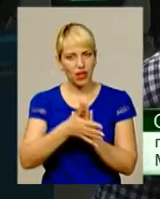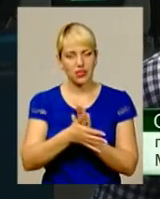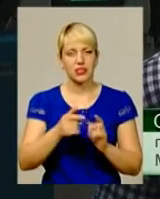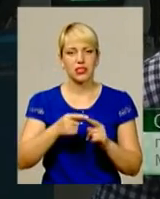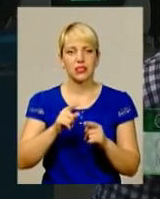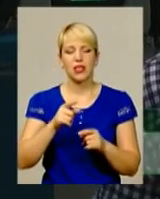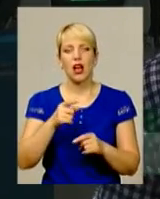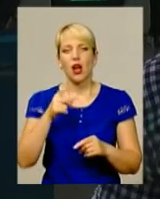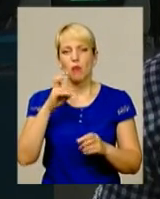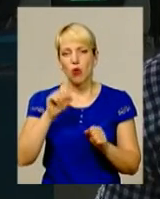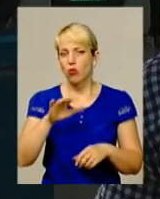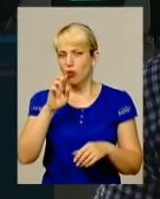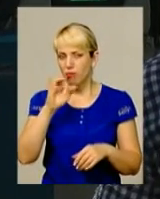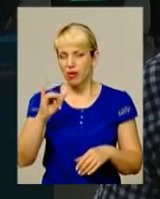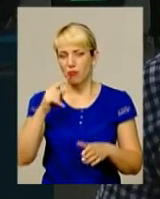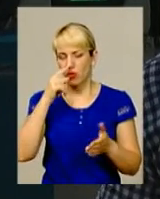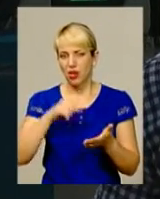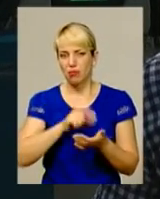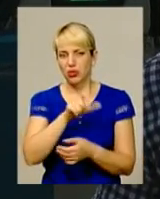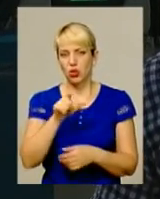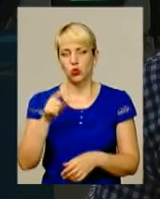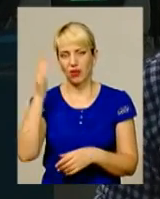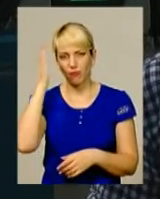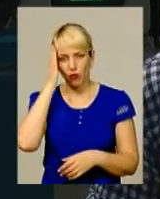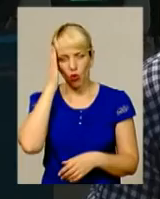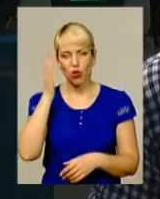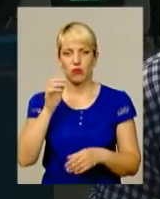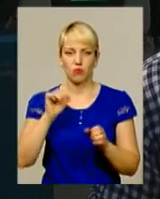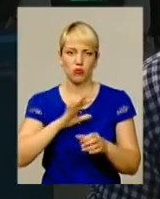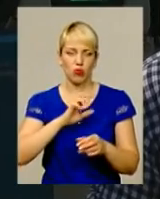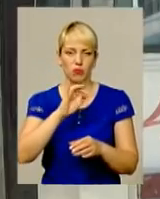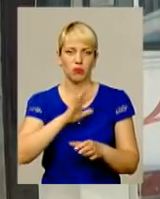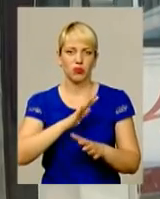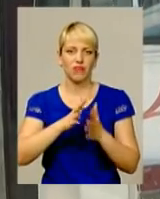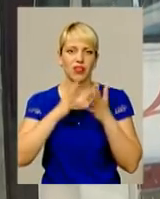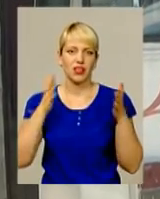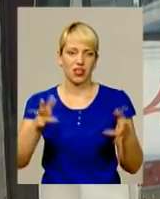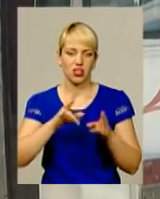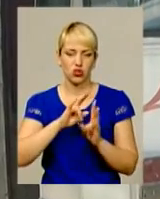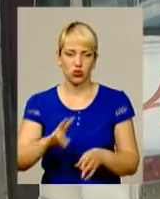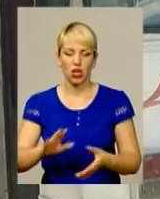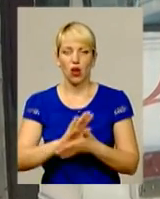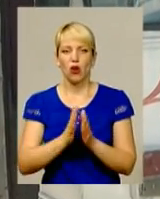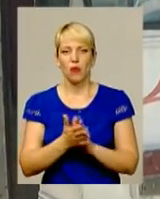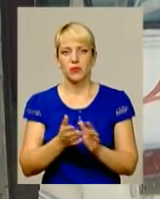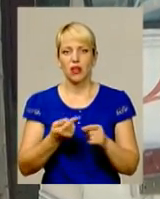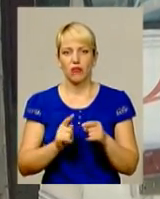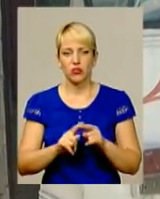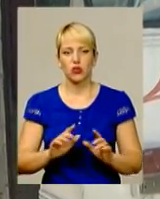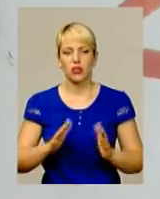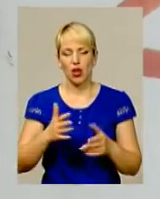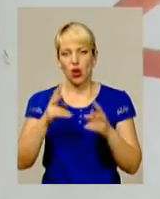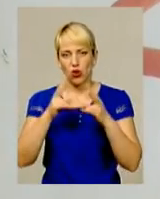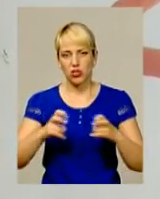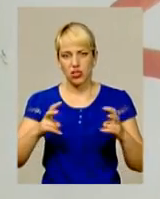десь у скроню потрапити, і в голову, і взагалі наробити дуже багато шкоди. Обставини інциденту розслідують у Хмельницькому